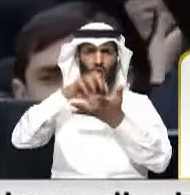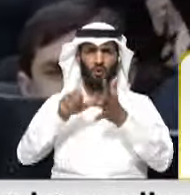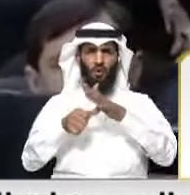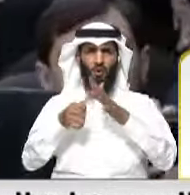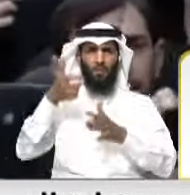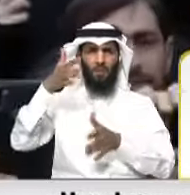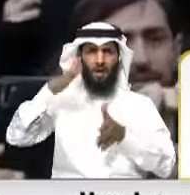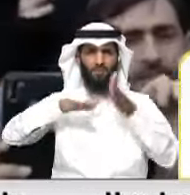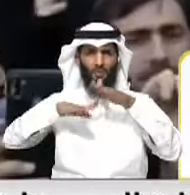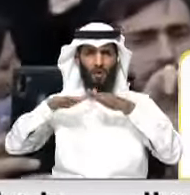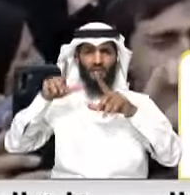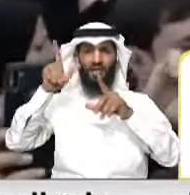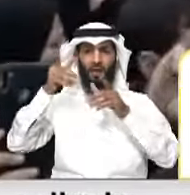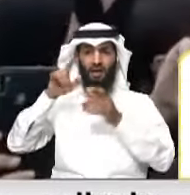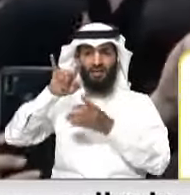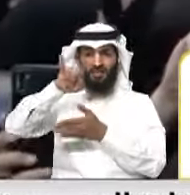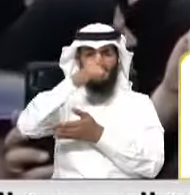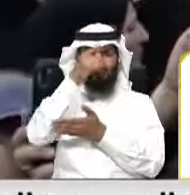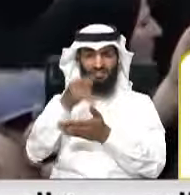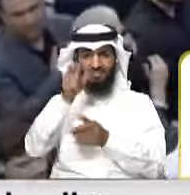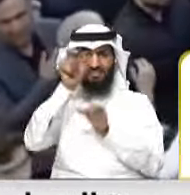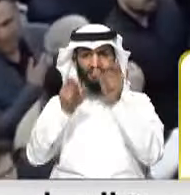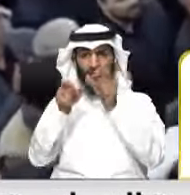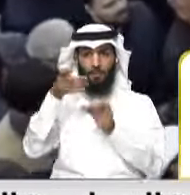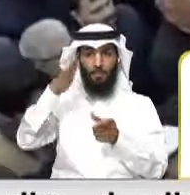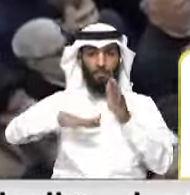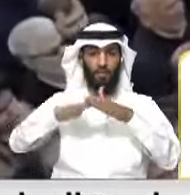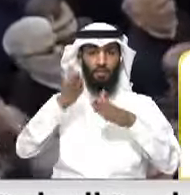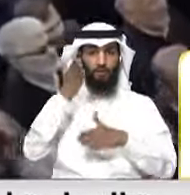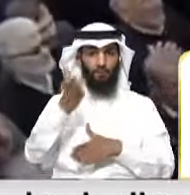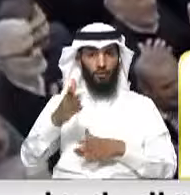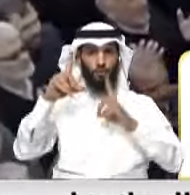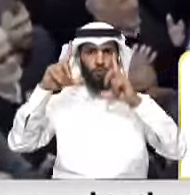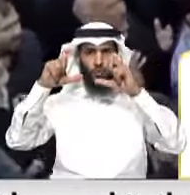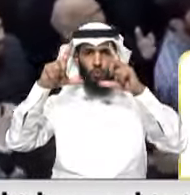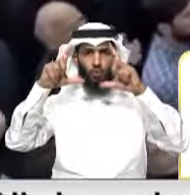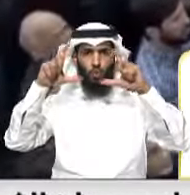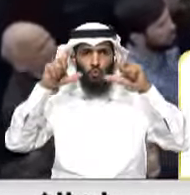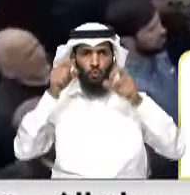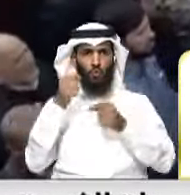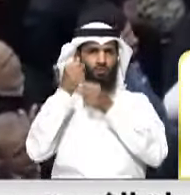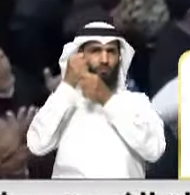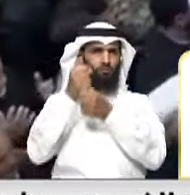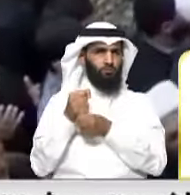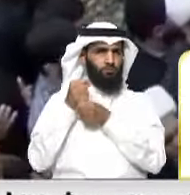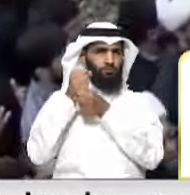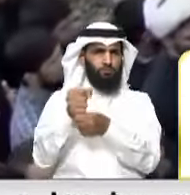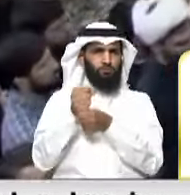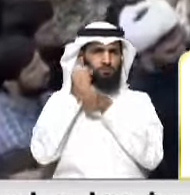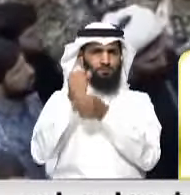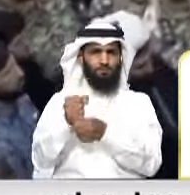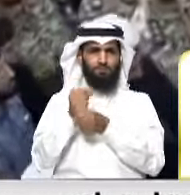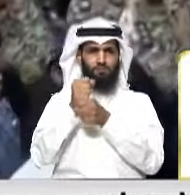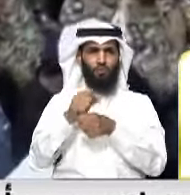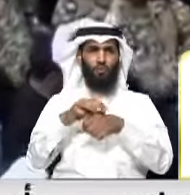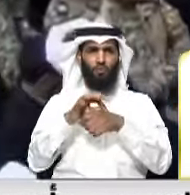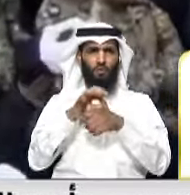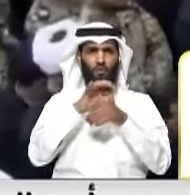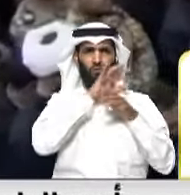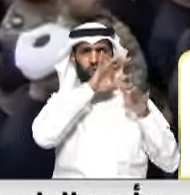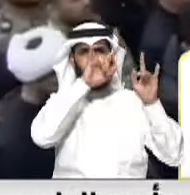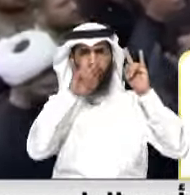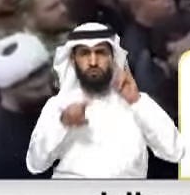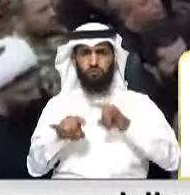الاخرين في الحادث فيما ستقام غدا مراسم التشييع في طهران بحضور وفود وضيوف